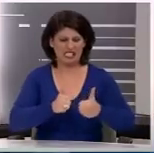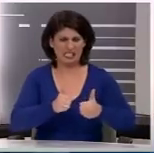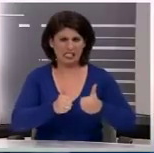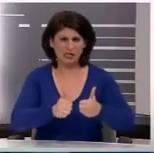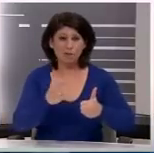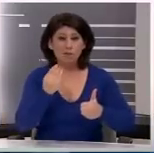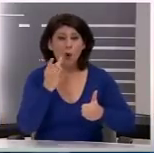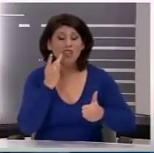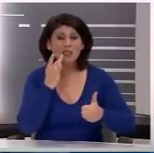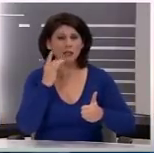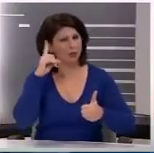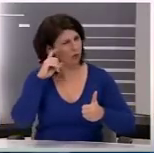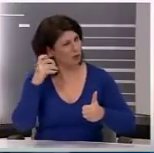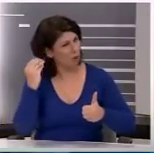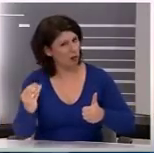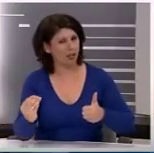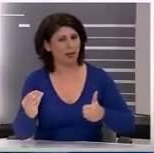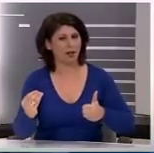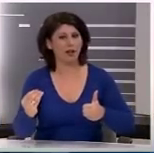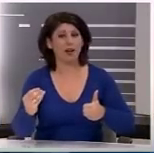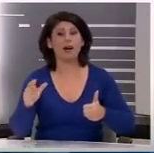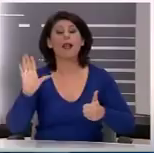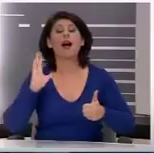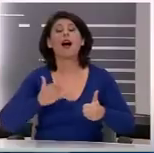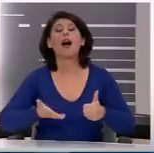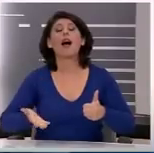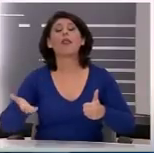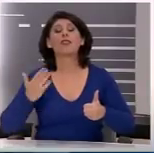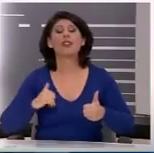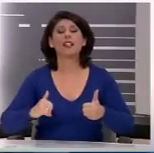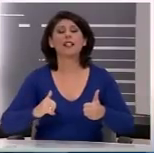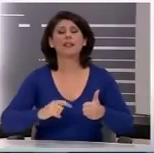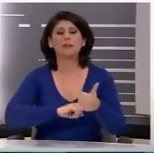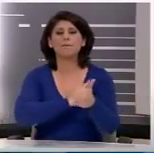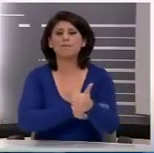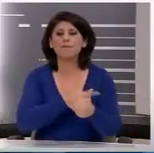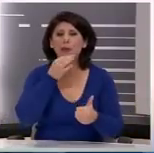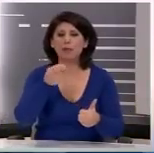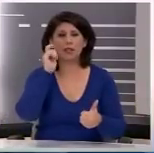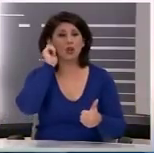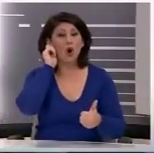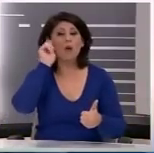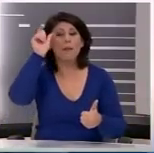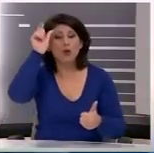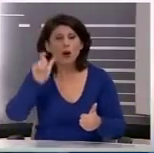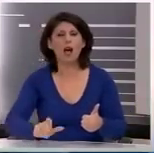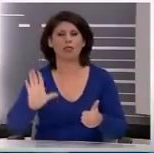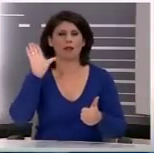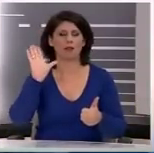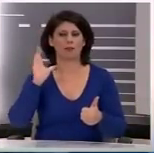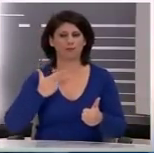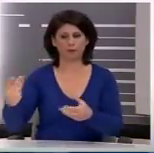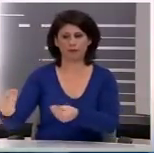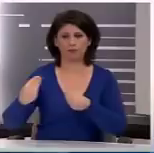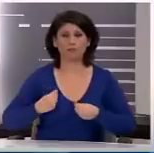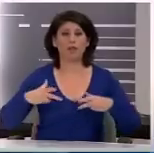σφοδρότατη και την ξέρετε. Αλλά δεν έχετε το κουράγιο να πείτε τα πράγματα με το όνομά τους. Παρέλαβα ένα